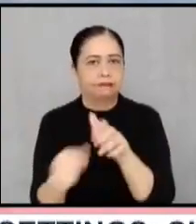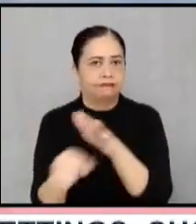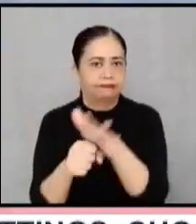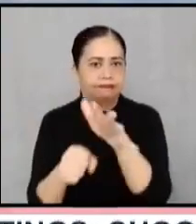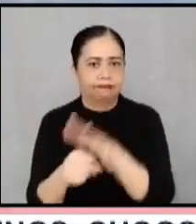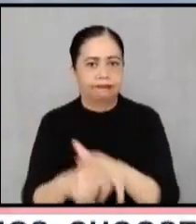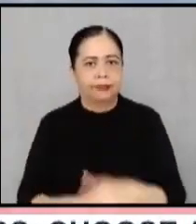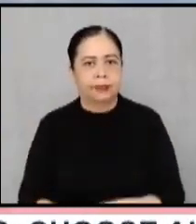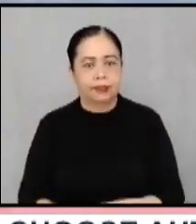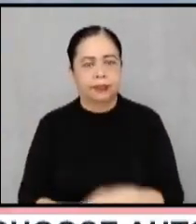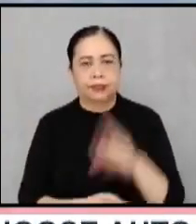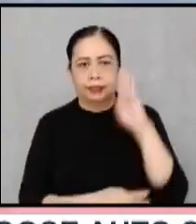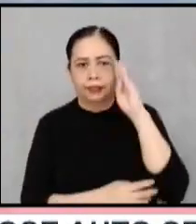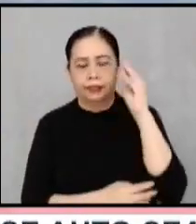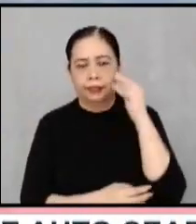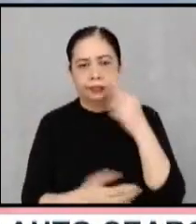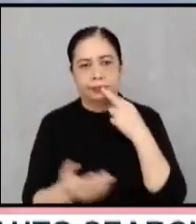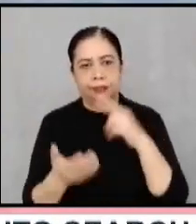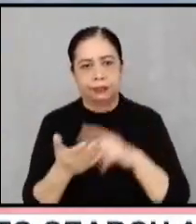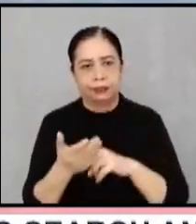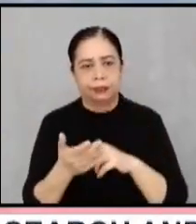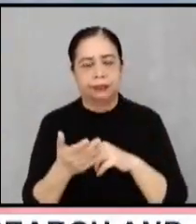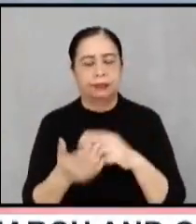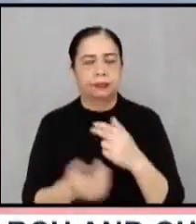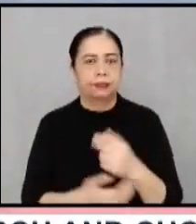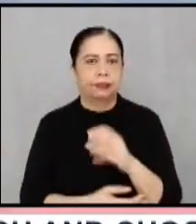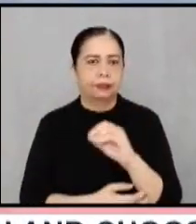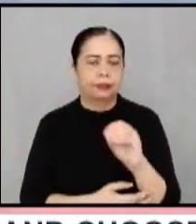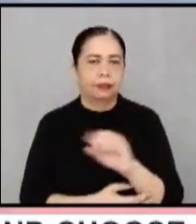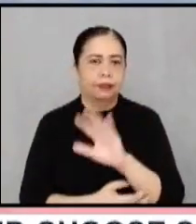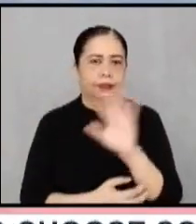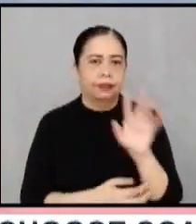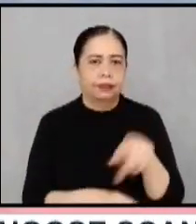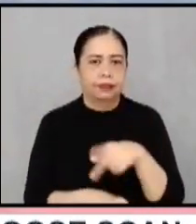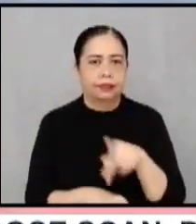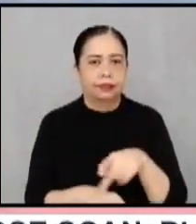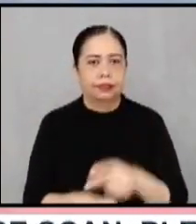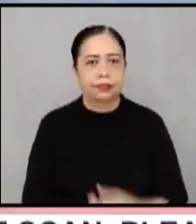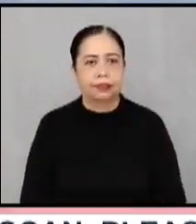Bien Manalo para sa Morning Show ng Bayan, Rise and Shine, Pilipinas!